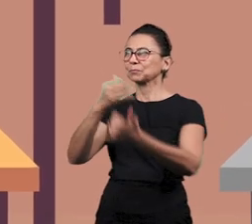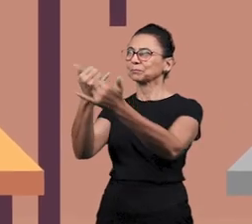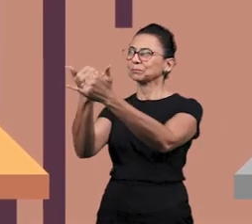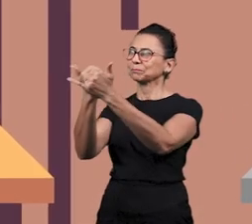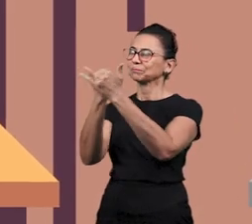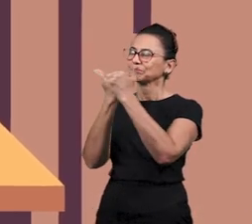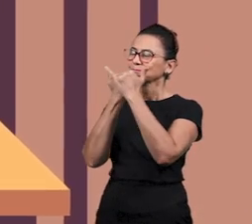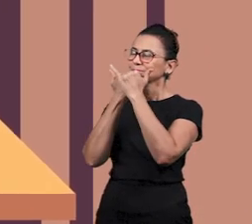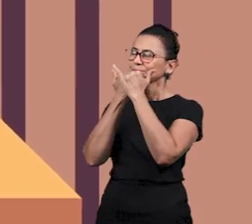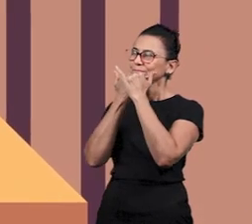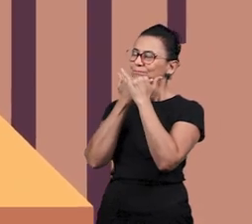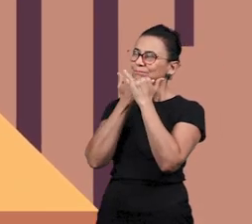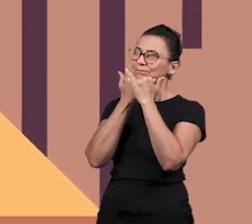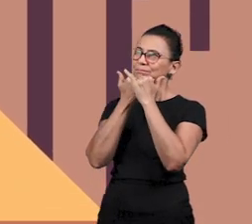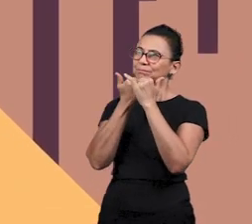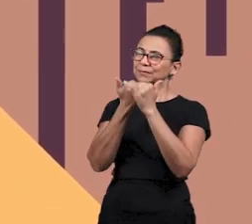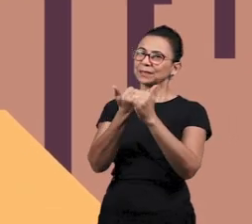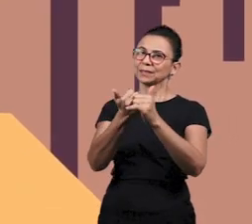Прости меня,